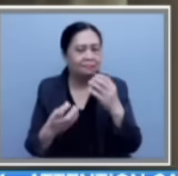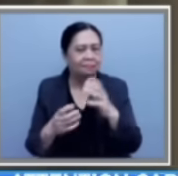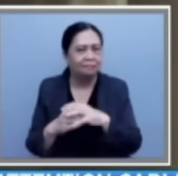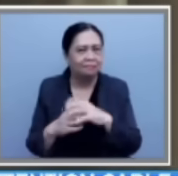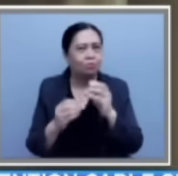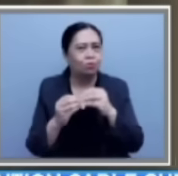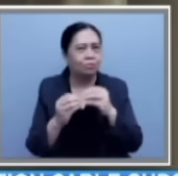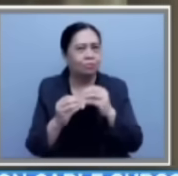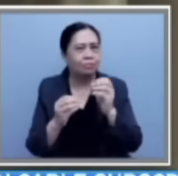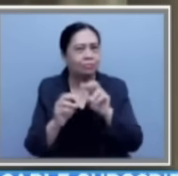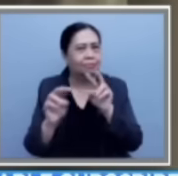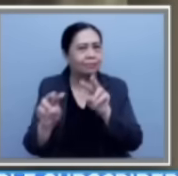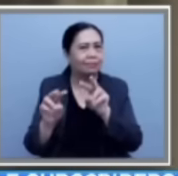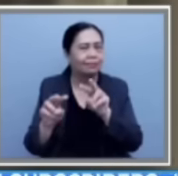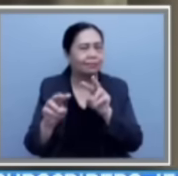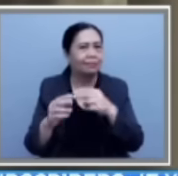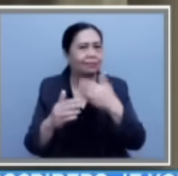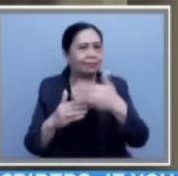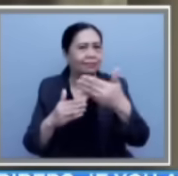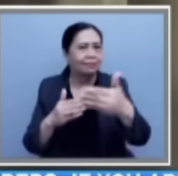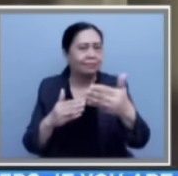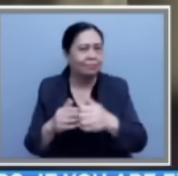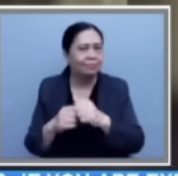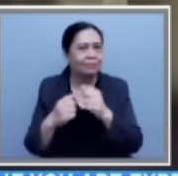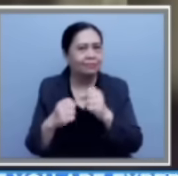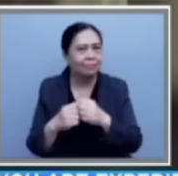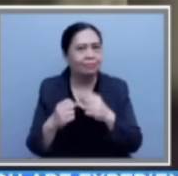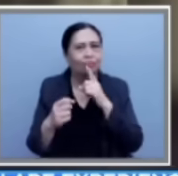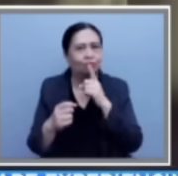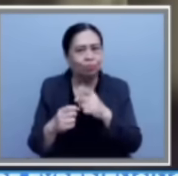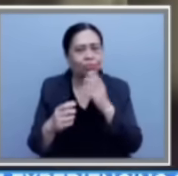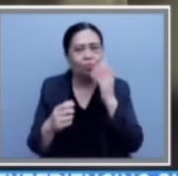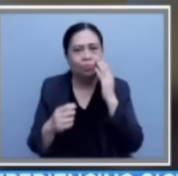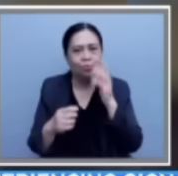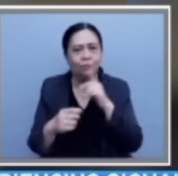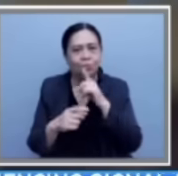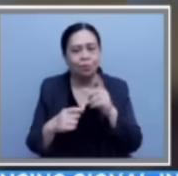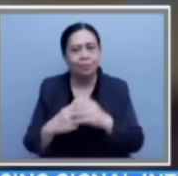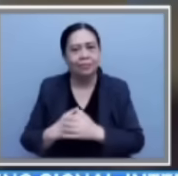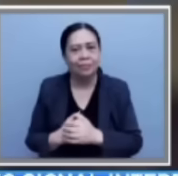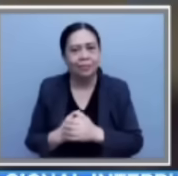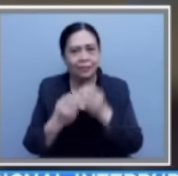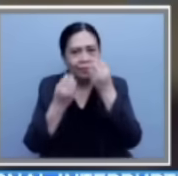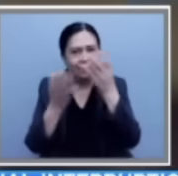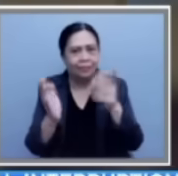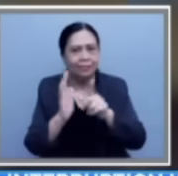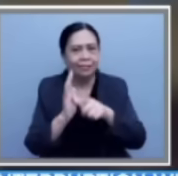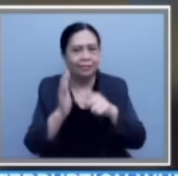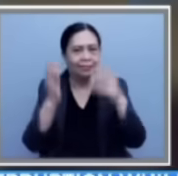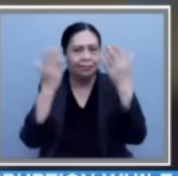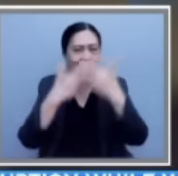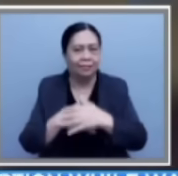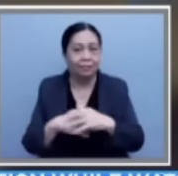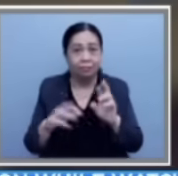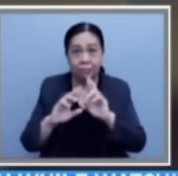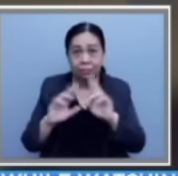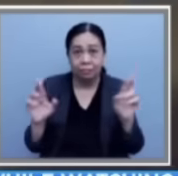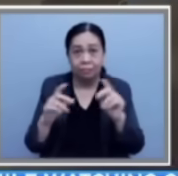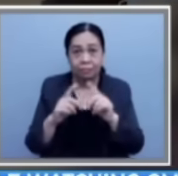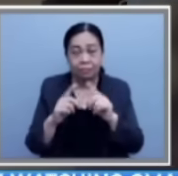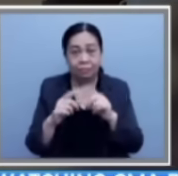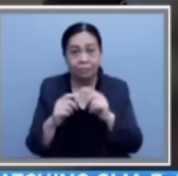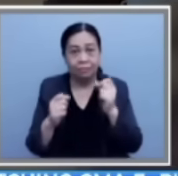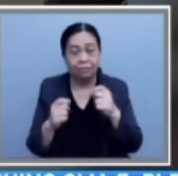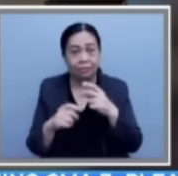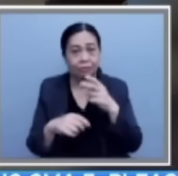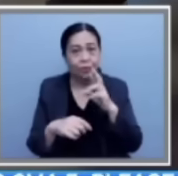ang aabangan natin at mangyayari na raw ang isang flot twist mamayang gabi ready na rin ba kayo sa crossover ng royal